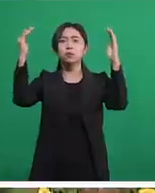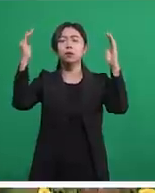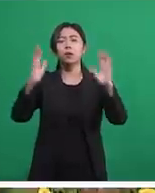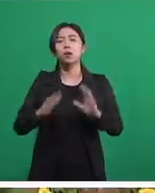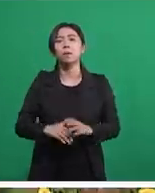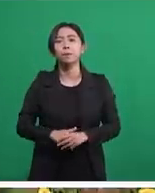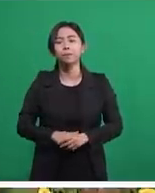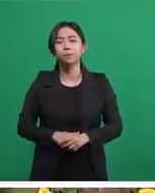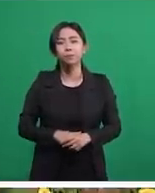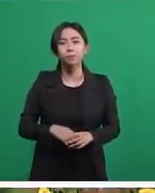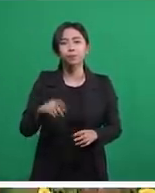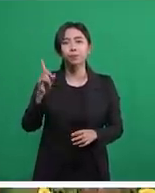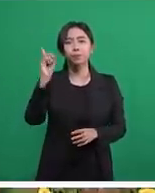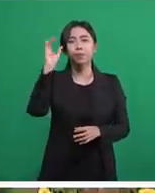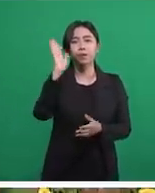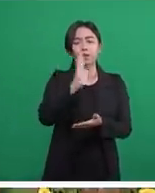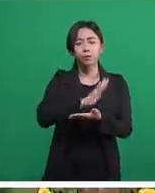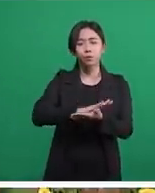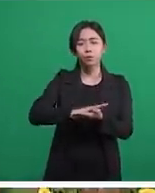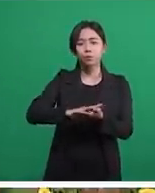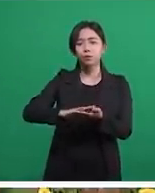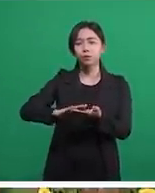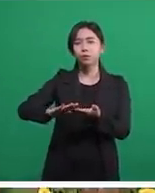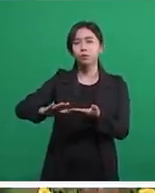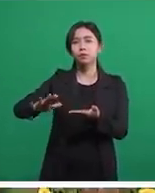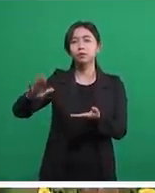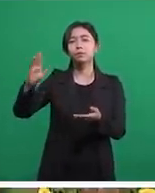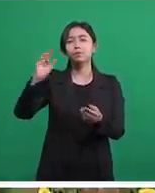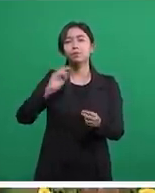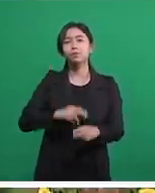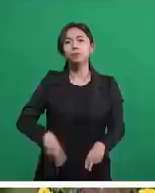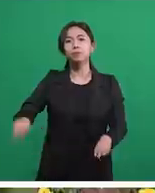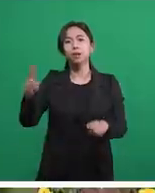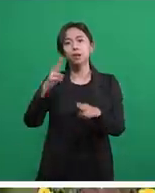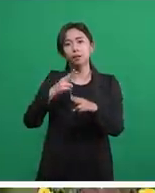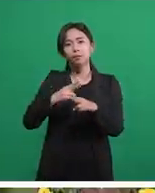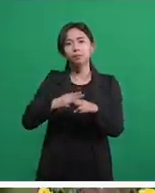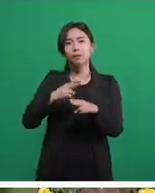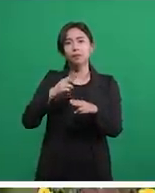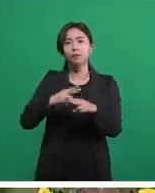Dikuduskanlah.